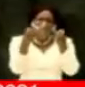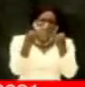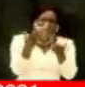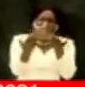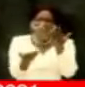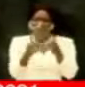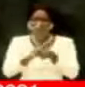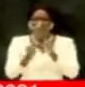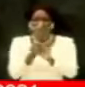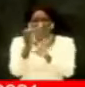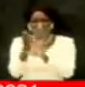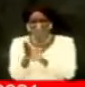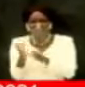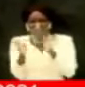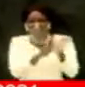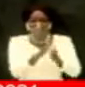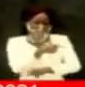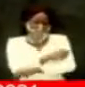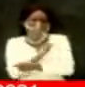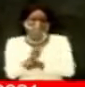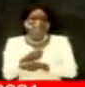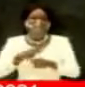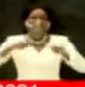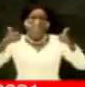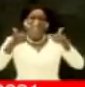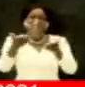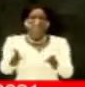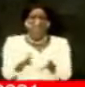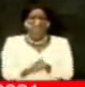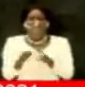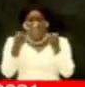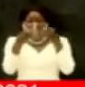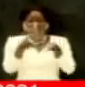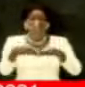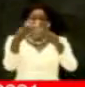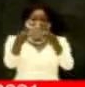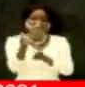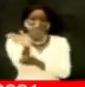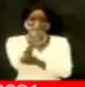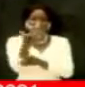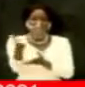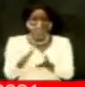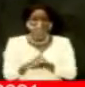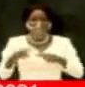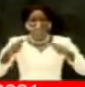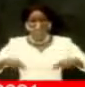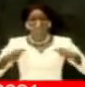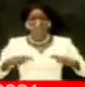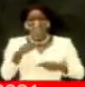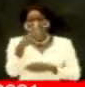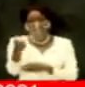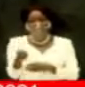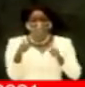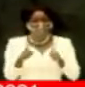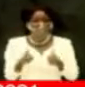iyayi tilipo tikukhoza ndithu kufikisaso uthenga umenewu kwa anduna azahefe